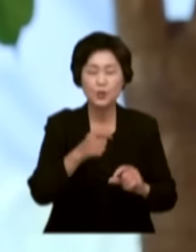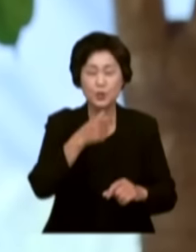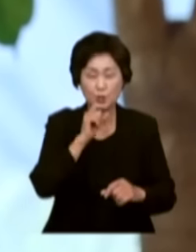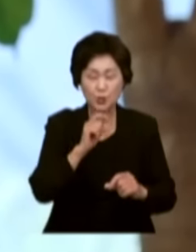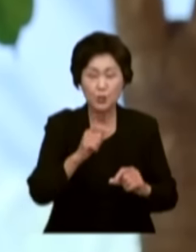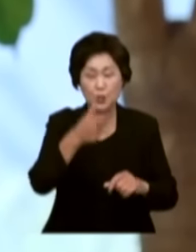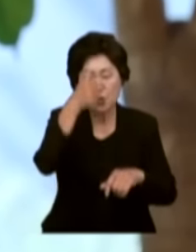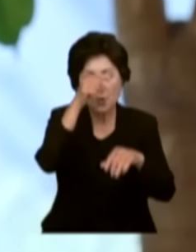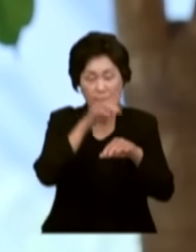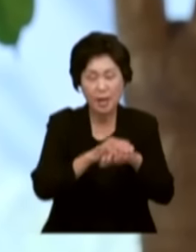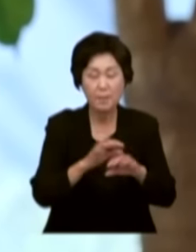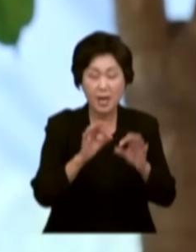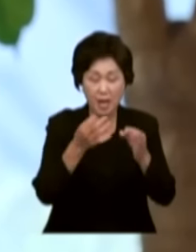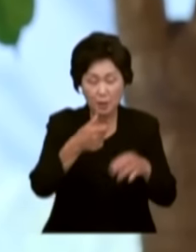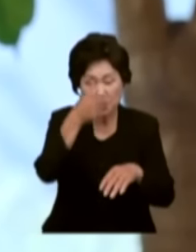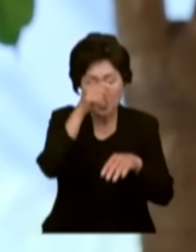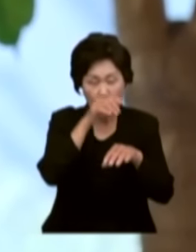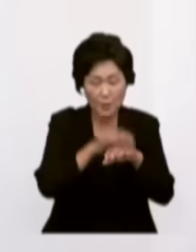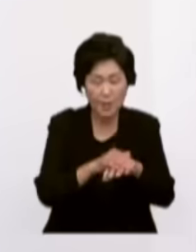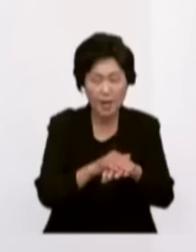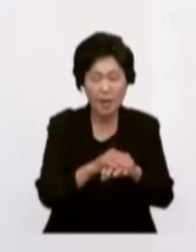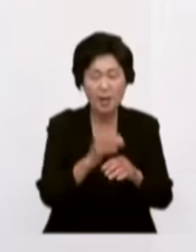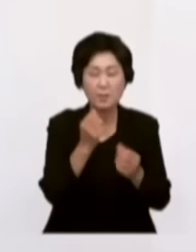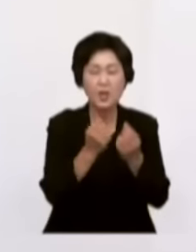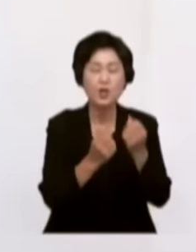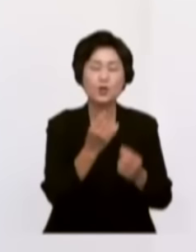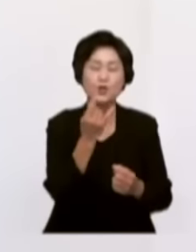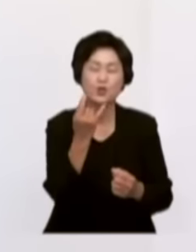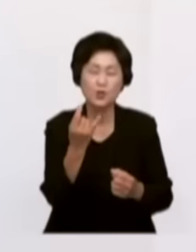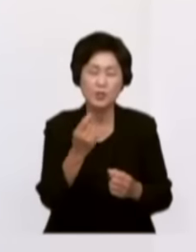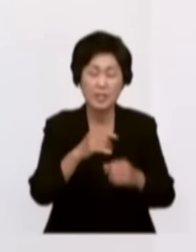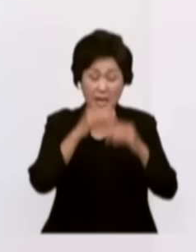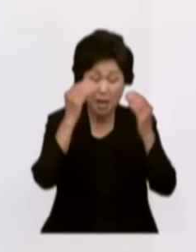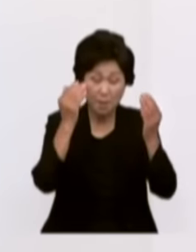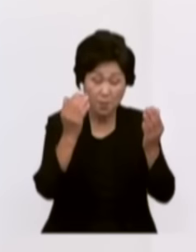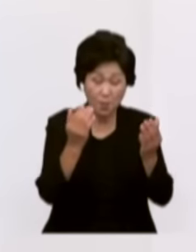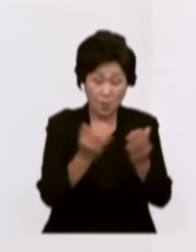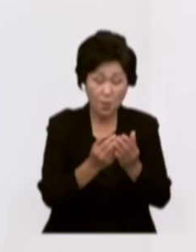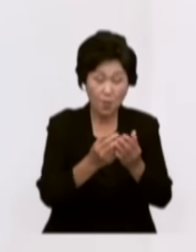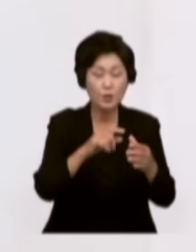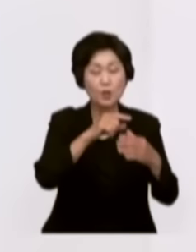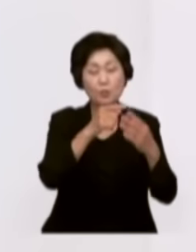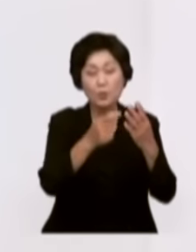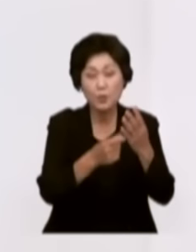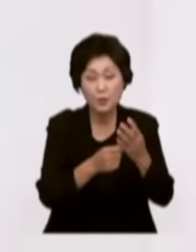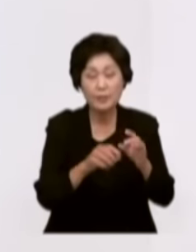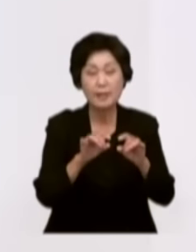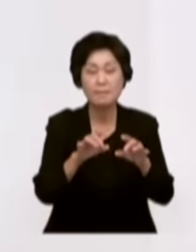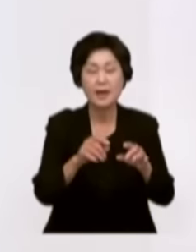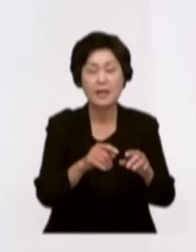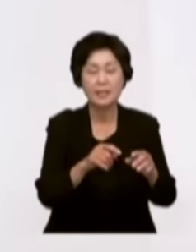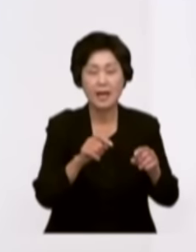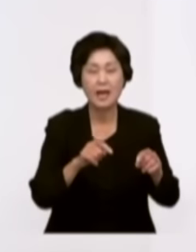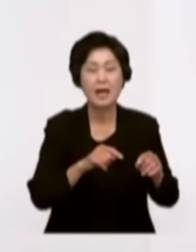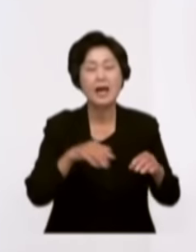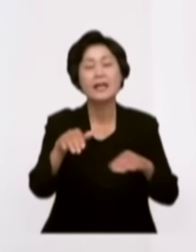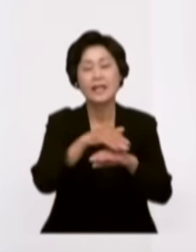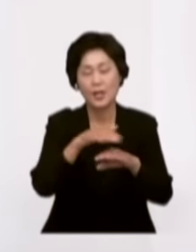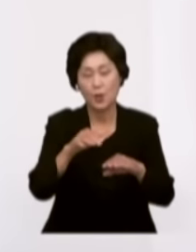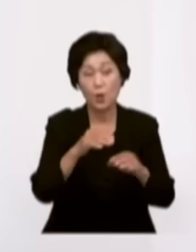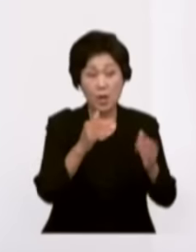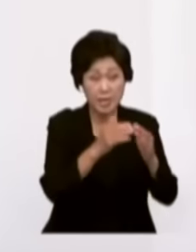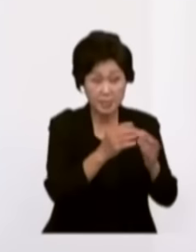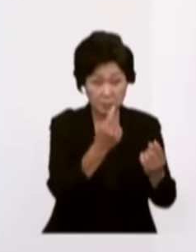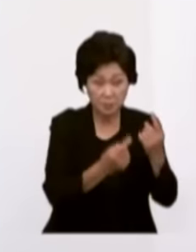뭐 그리고 뭐 여름 성경학교 수련회 모든 건 다 교회에서 거의 뭐 생활하기 때문에 집보다 교회가 더 편할 정도로